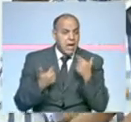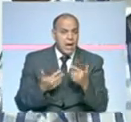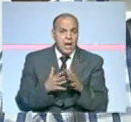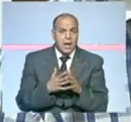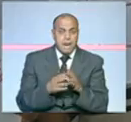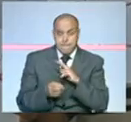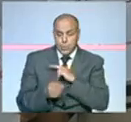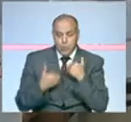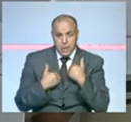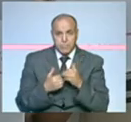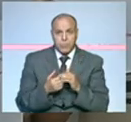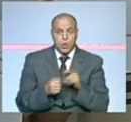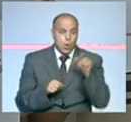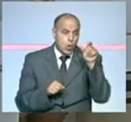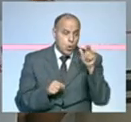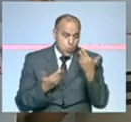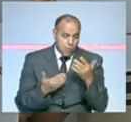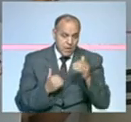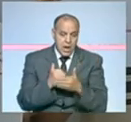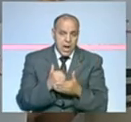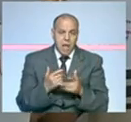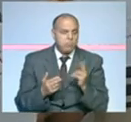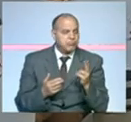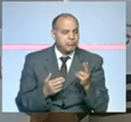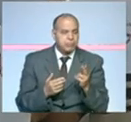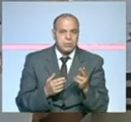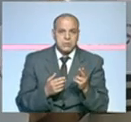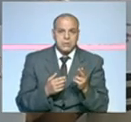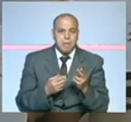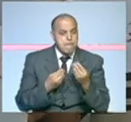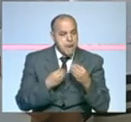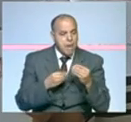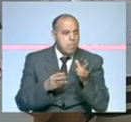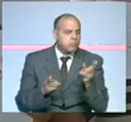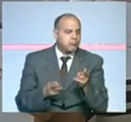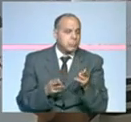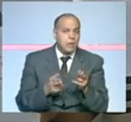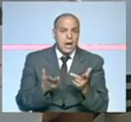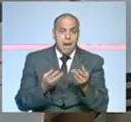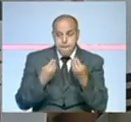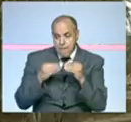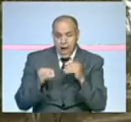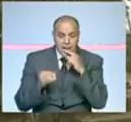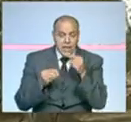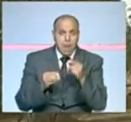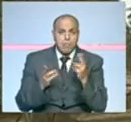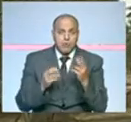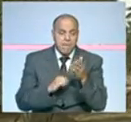انا مسؤولين او الفلاح منذ سنوات اصبح عاجز على انه يوصل المتوج متاع على المنتوج